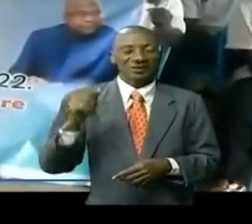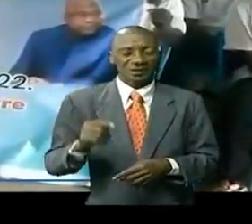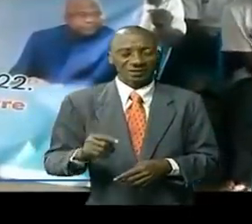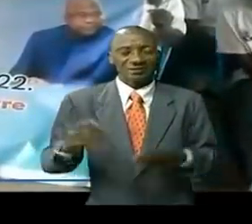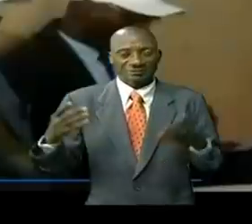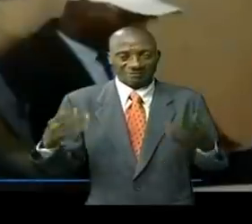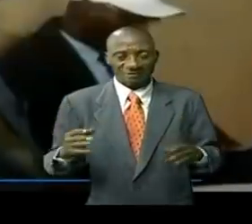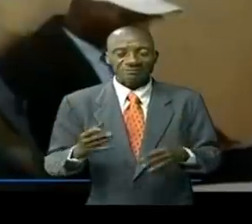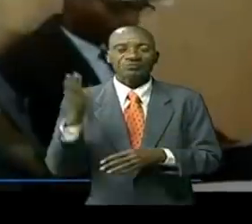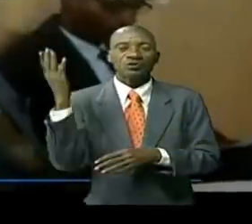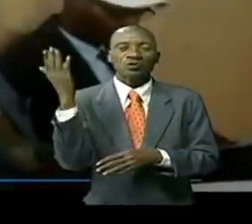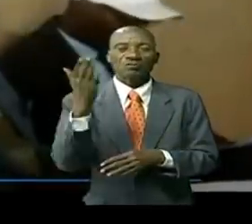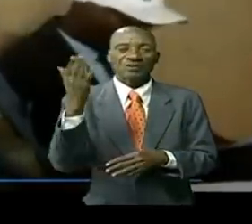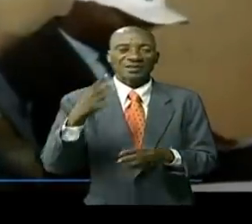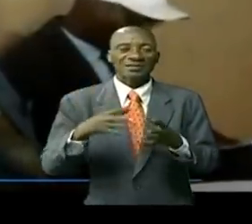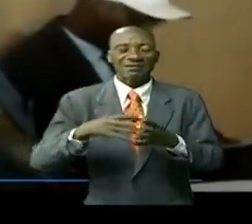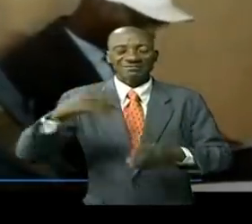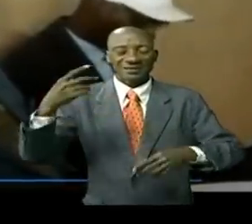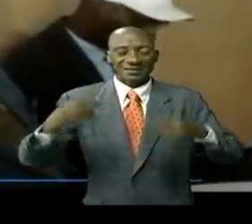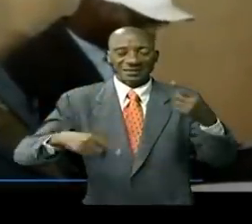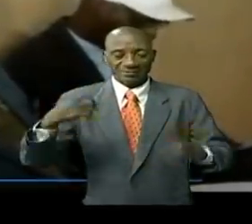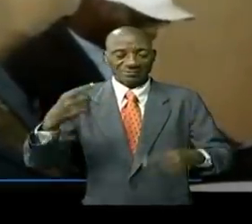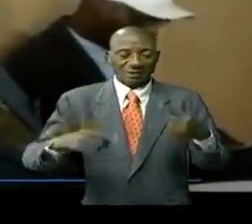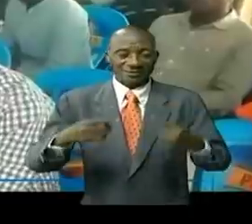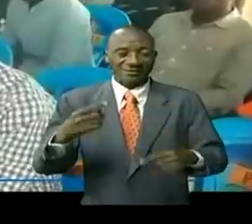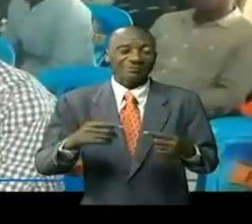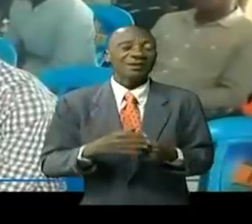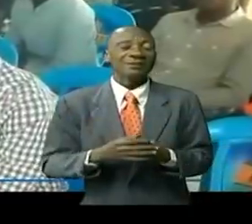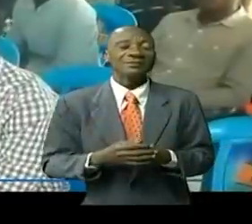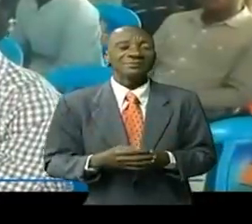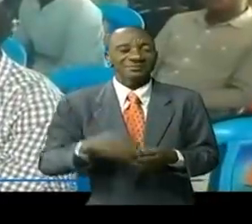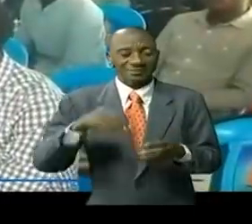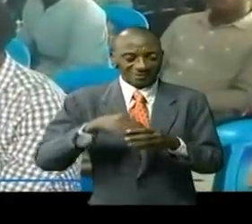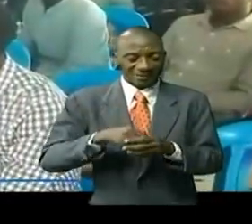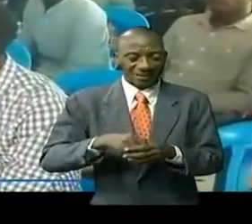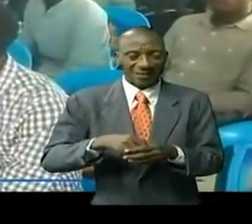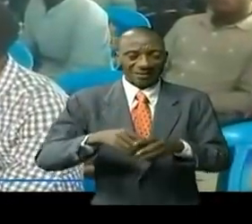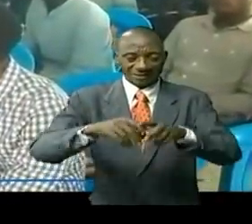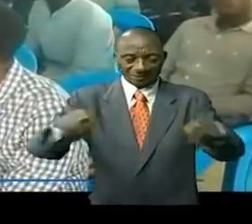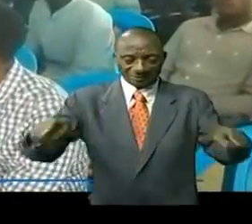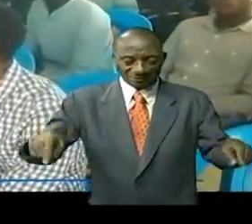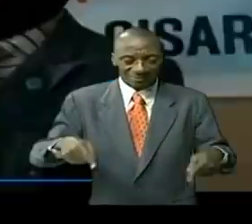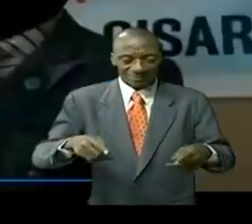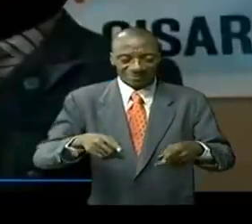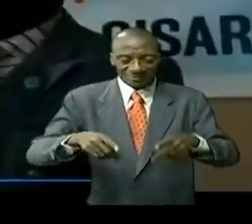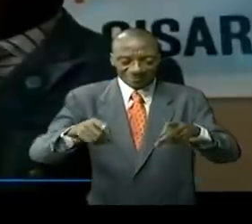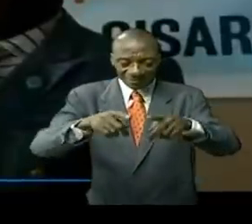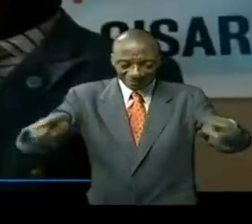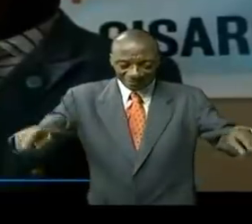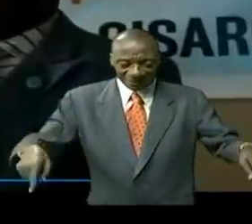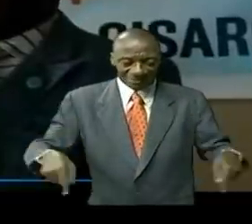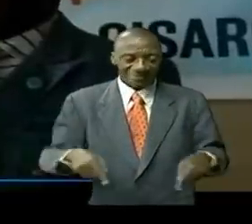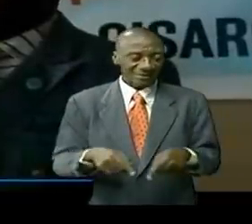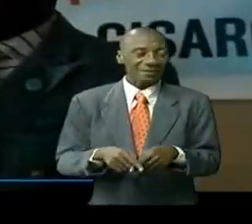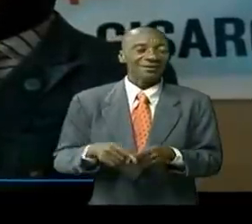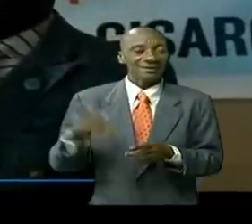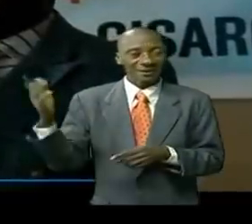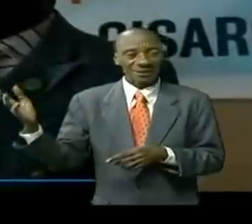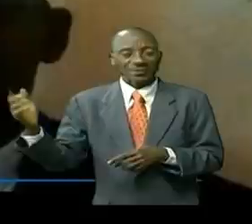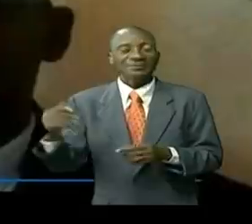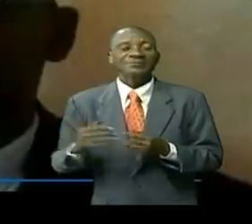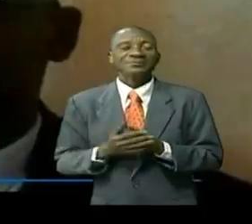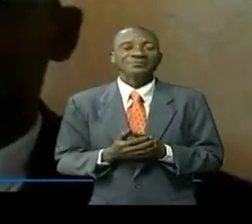été animée dans la salle d'Aleti sur Avenue Patrice Emery et Lumumba par les notables de la communauté et Bembe Messie André